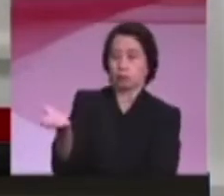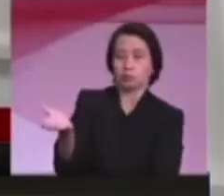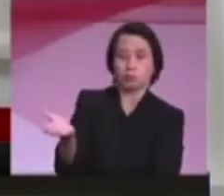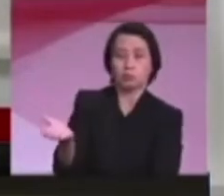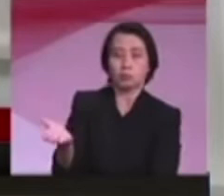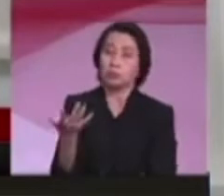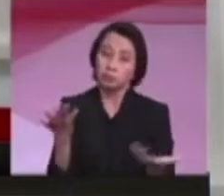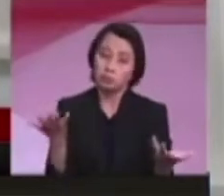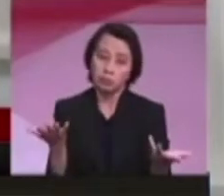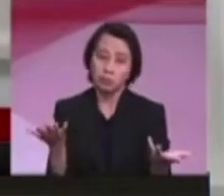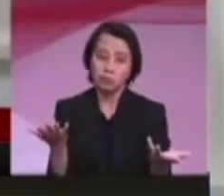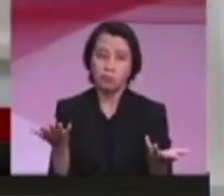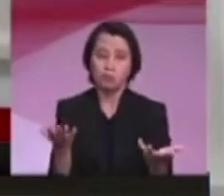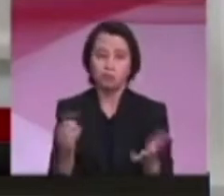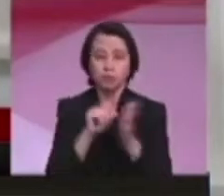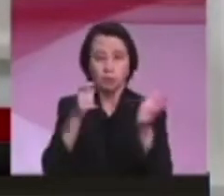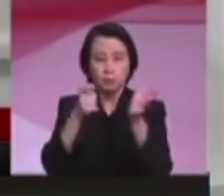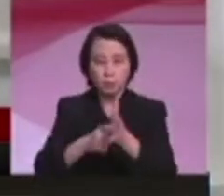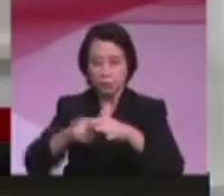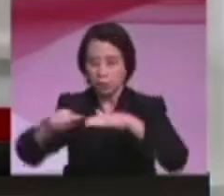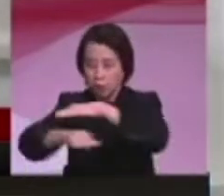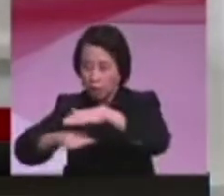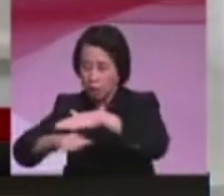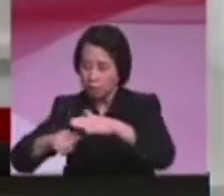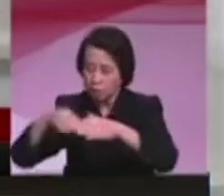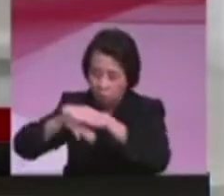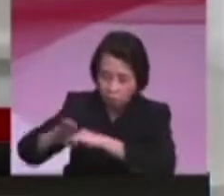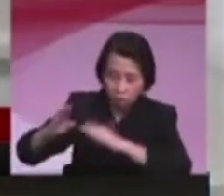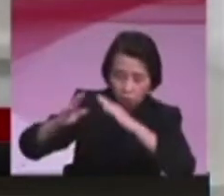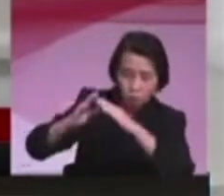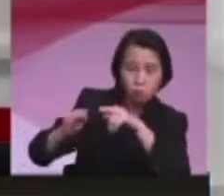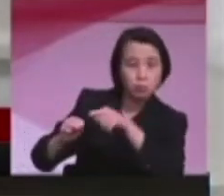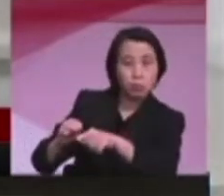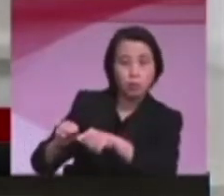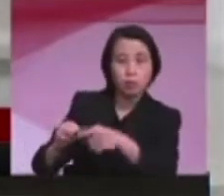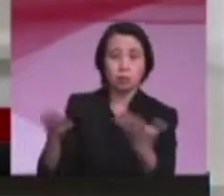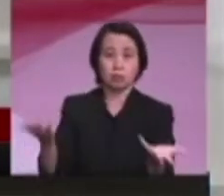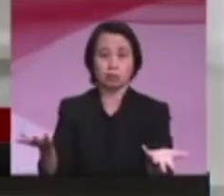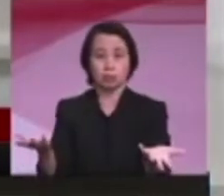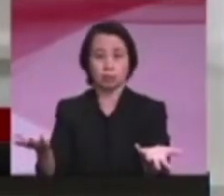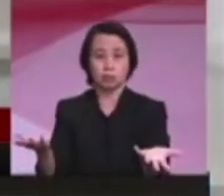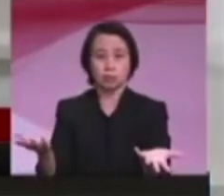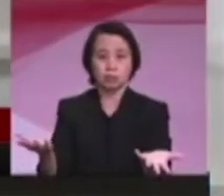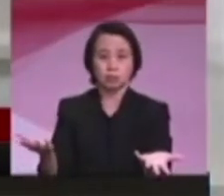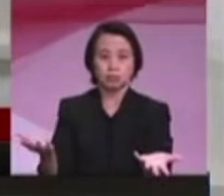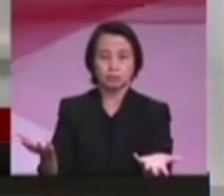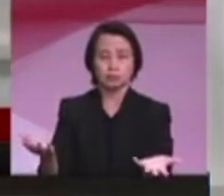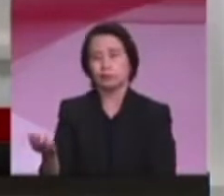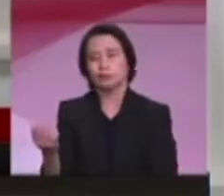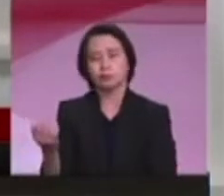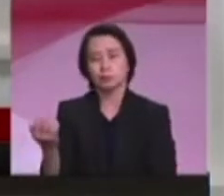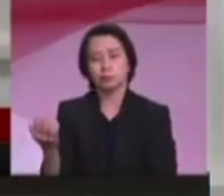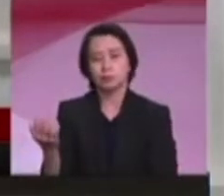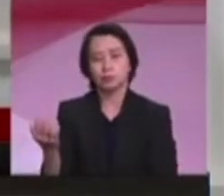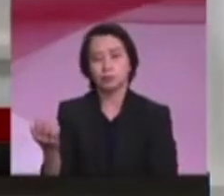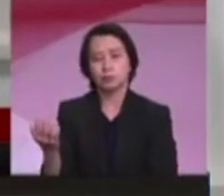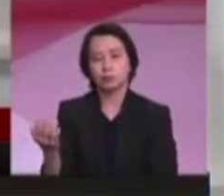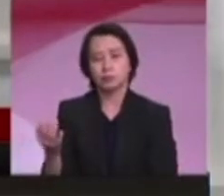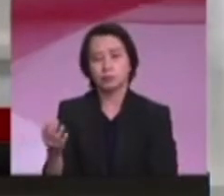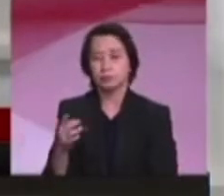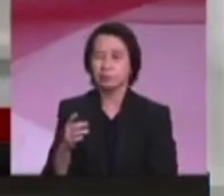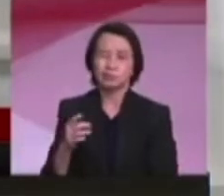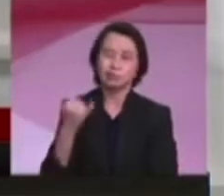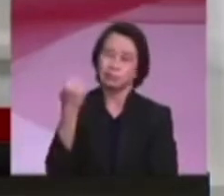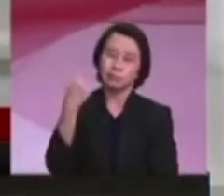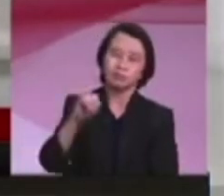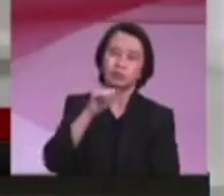segi keperluan asas di rumah tersebut adalah agak memang tidak sesuai